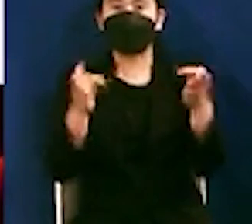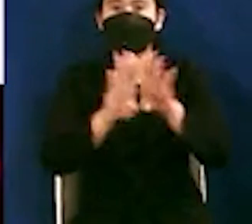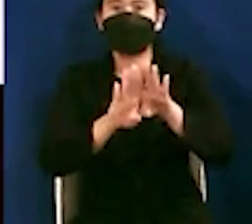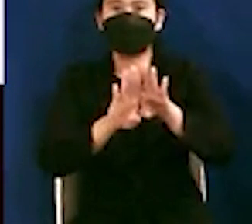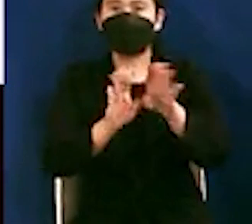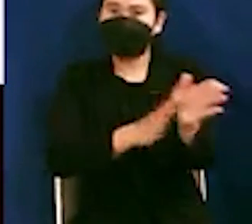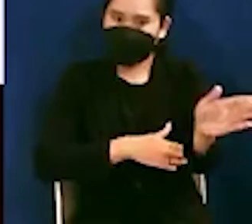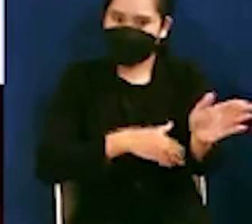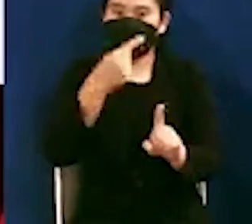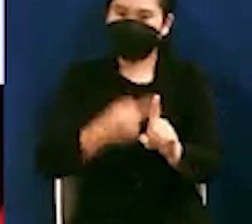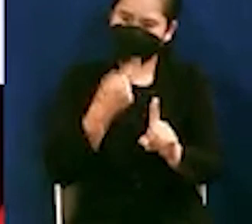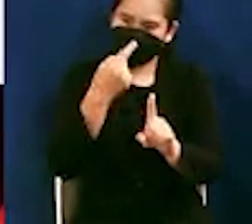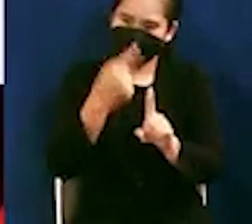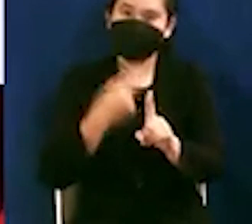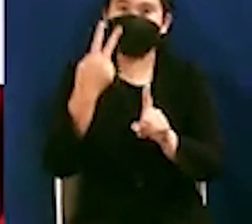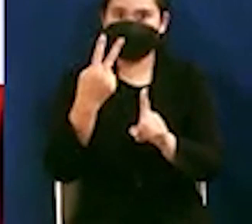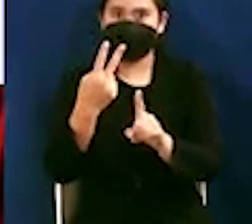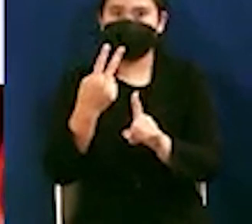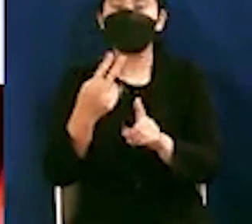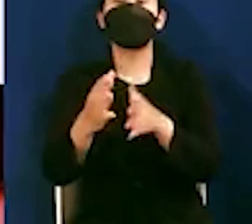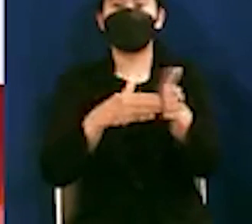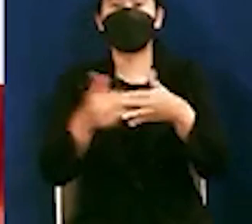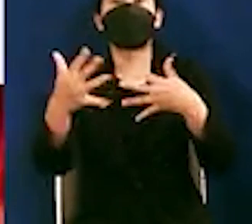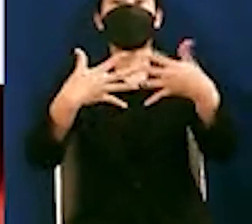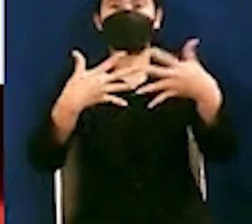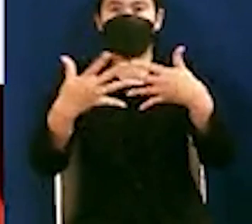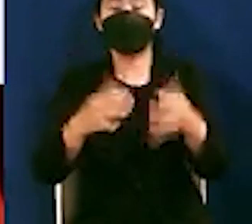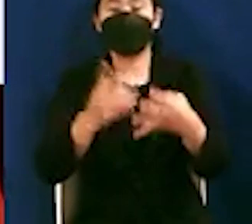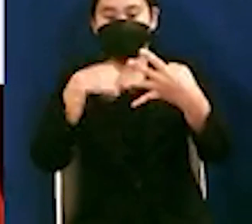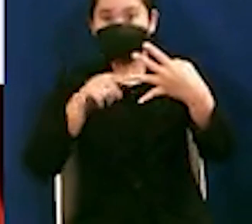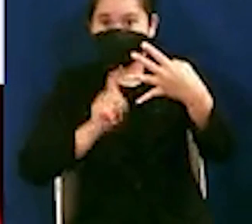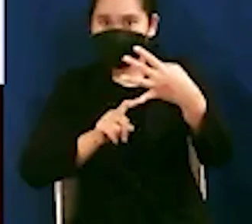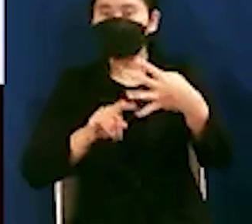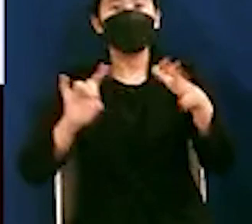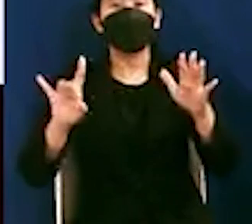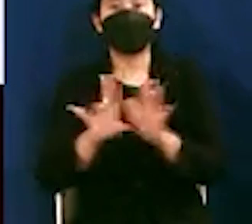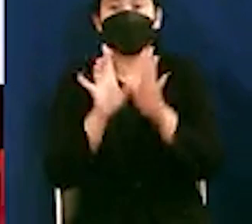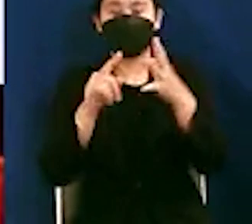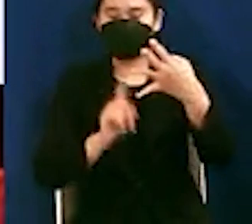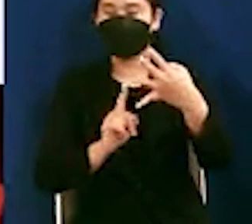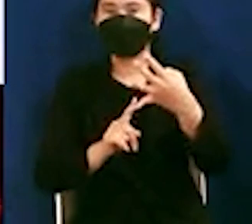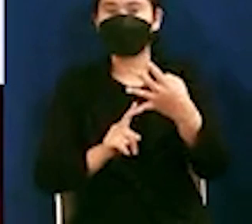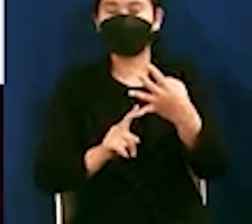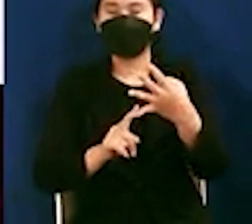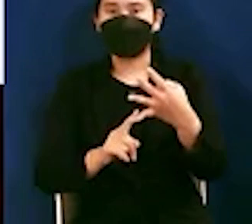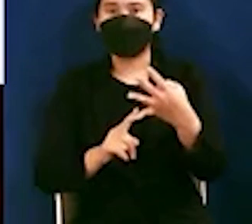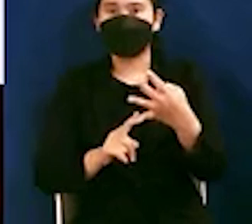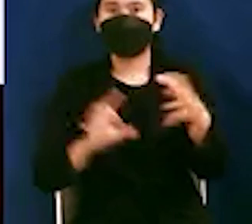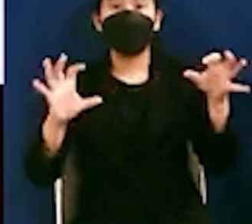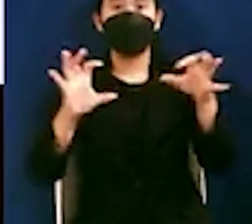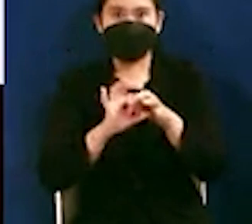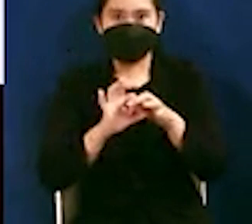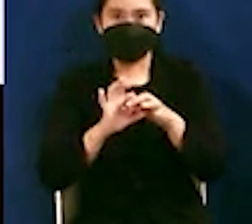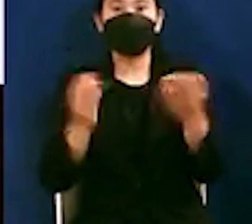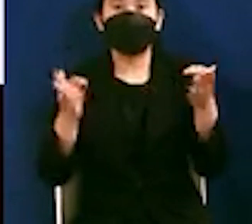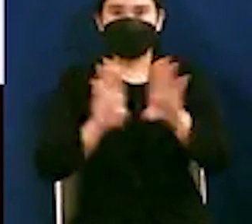มจาก1เดือนเป็น2เดือนนะครับก็จะเป็น3เส้นดังนั้นนะครับส่วนเส้นสุดท้ายนะครับถ้ามาตรการการล็อกดาวน์มีประสิทธิภาพ 25% นาน